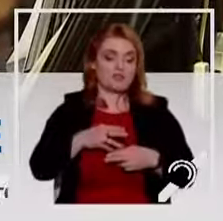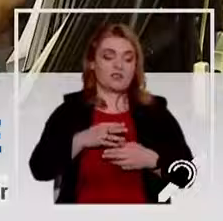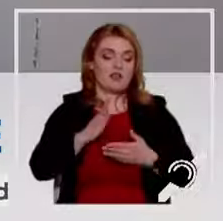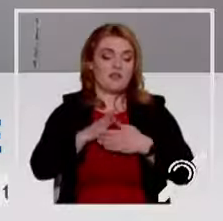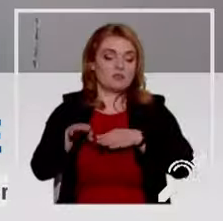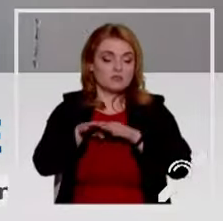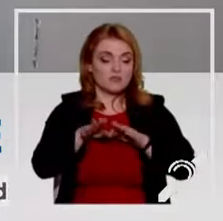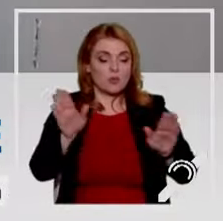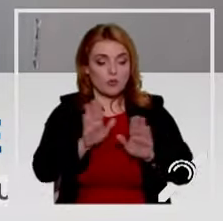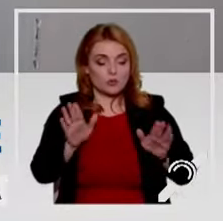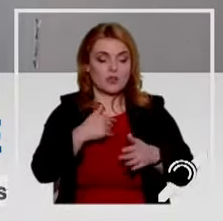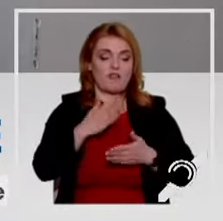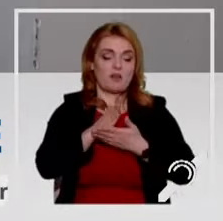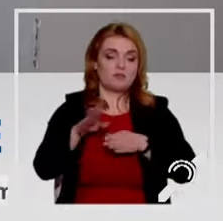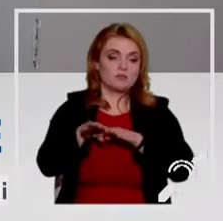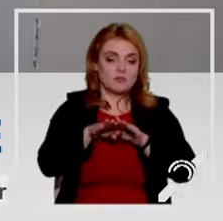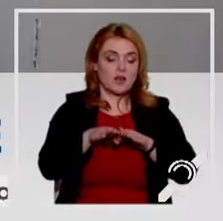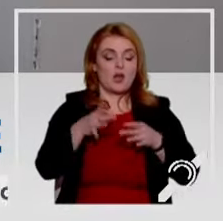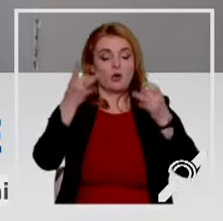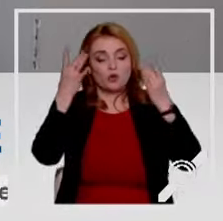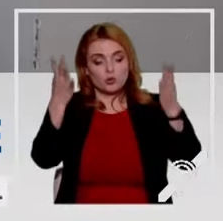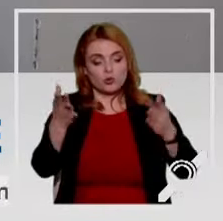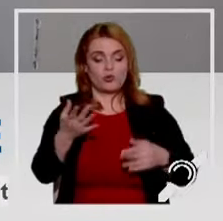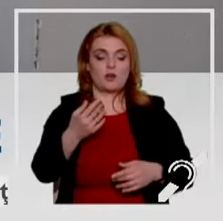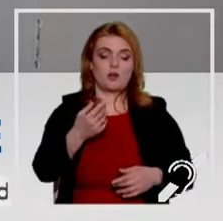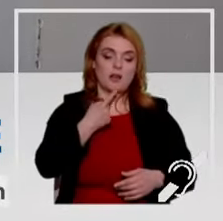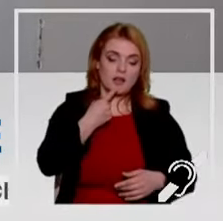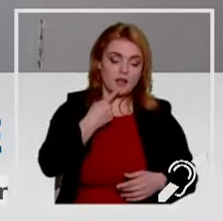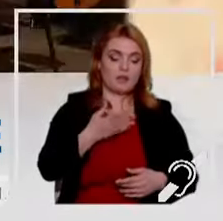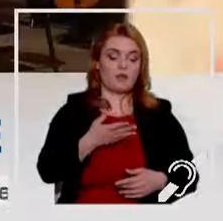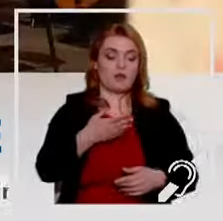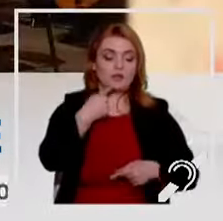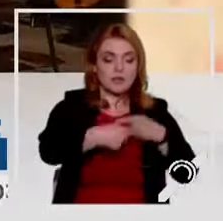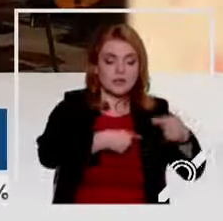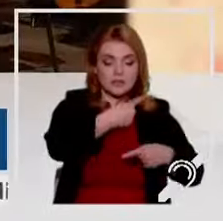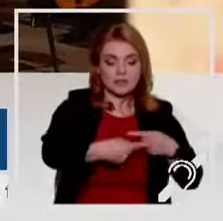muzică, pe muzică în sensul de limbaj universal, pe artiști, pe oameni frumoși.